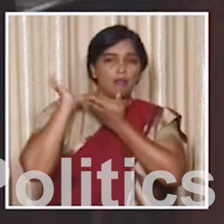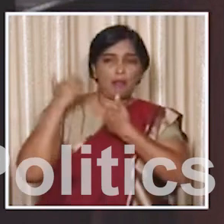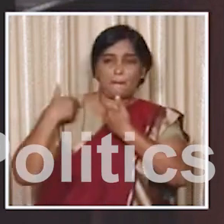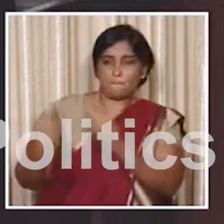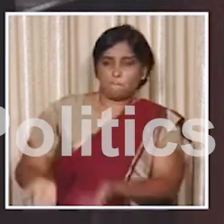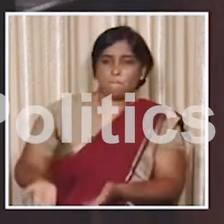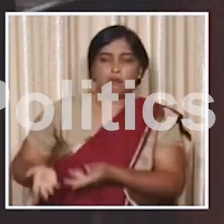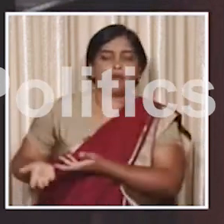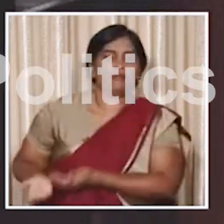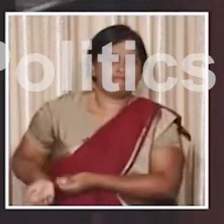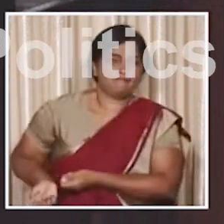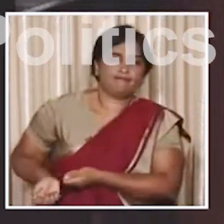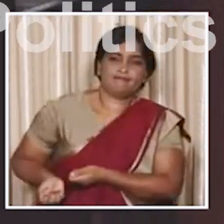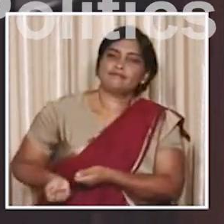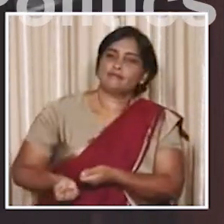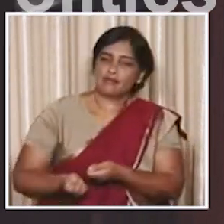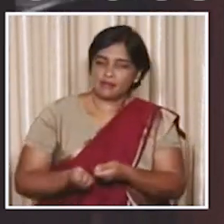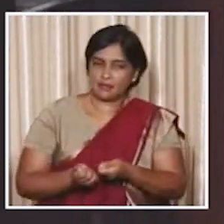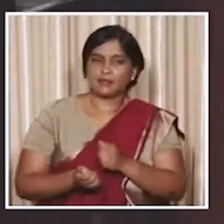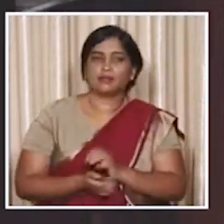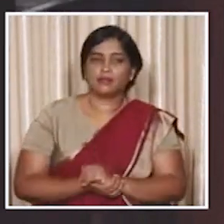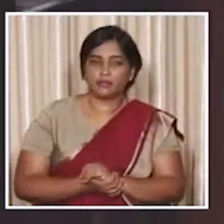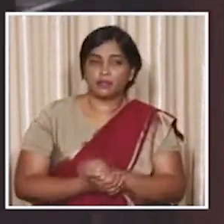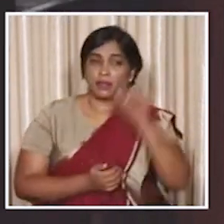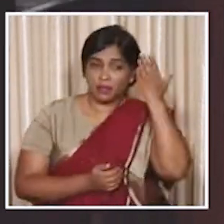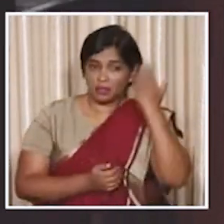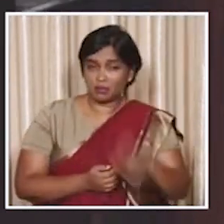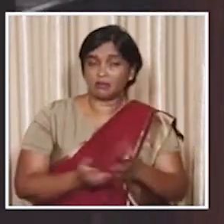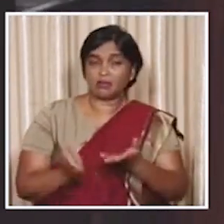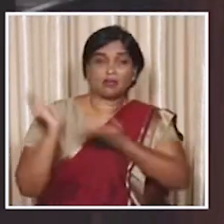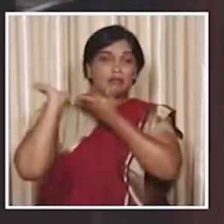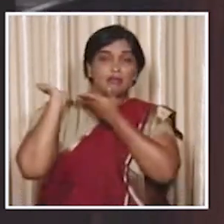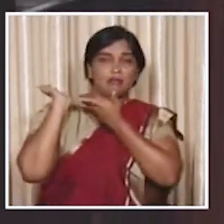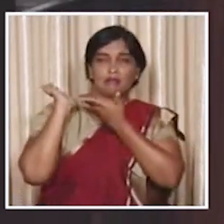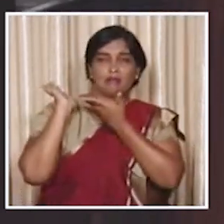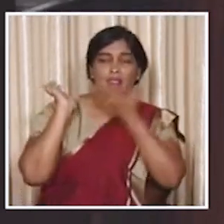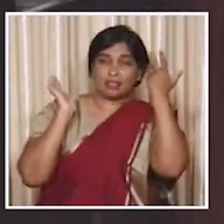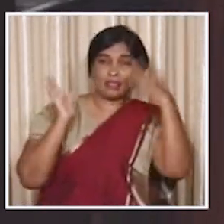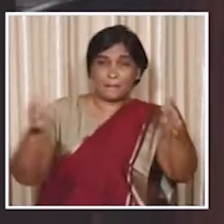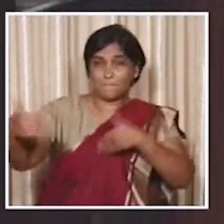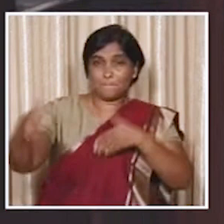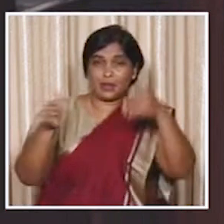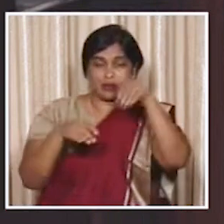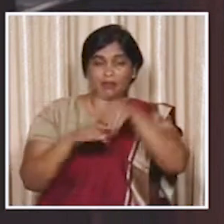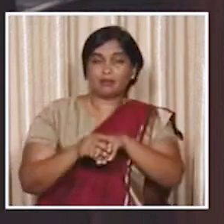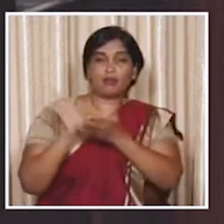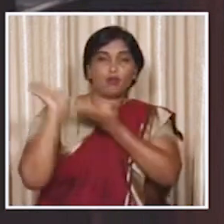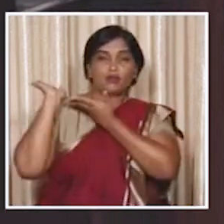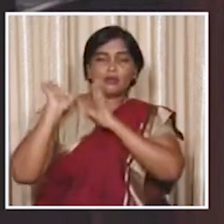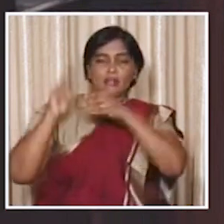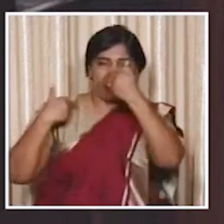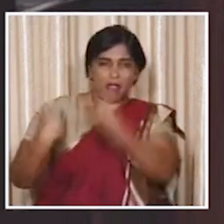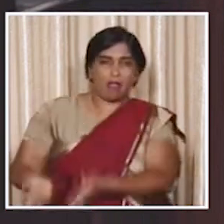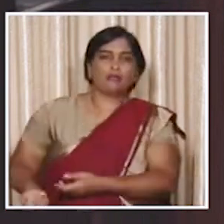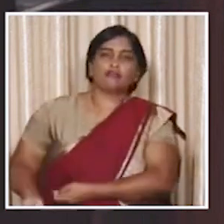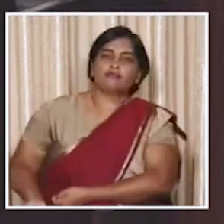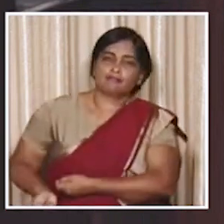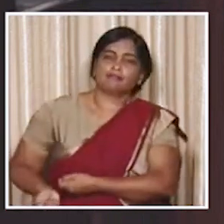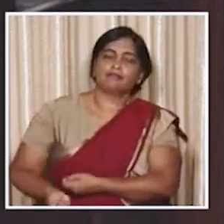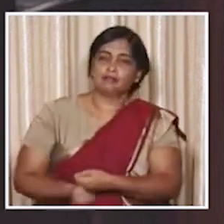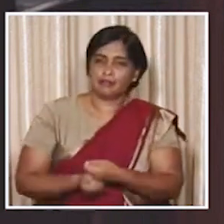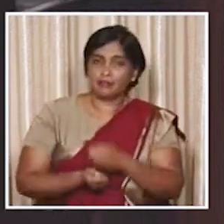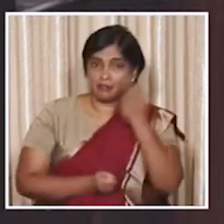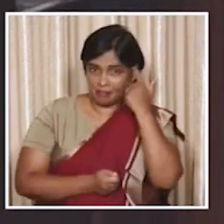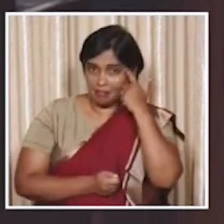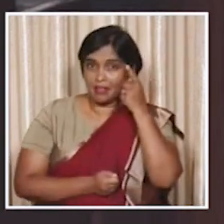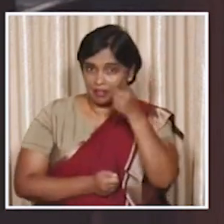උඩට උස්සන්න තහනම් කියලා කියනවා. මේ මරණය අර පෙට්ටියේ දාපු දේහය dana pol katte ngurada usanna tahanan karala dana